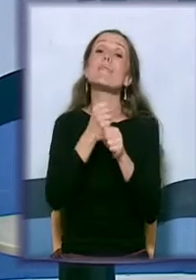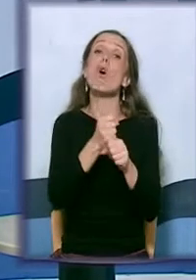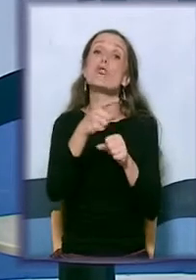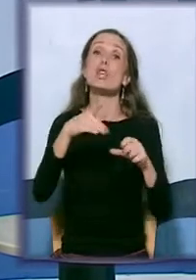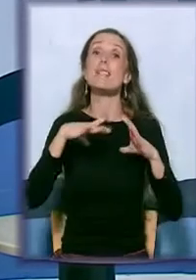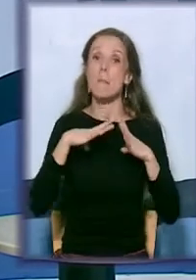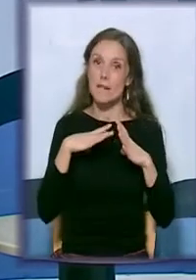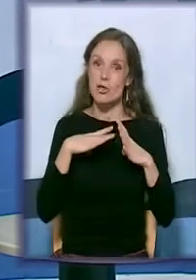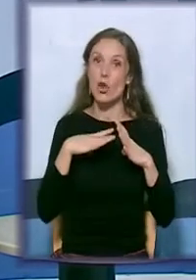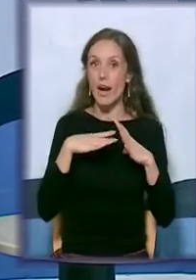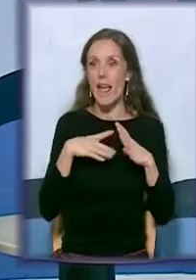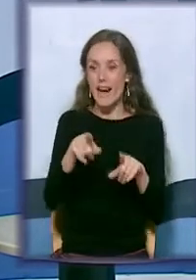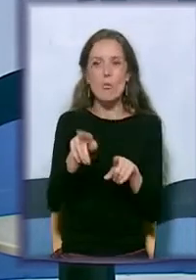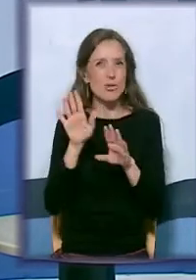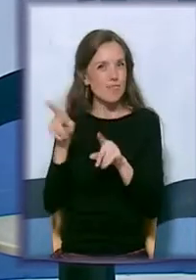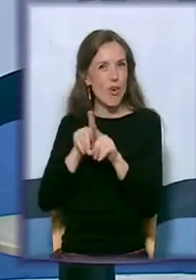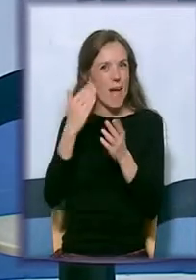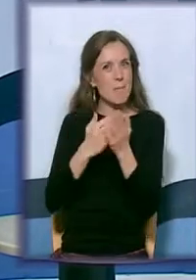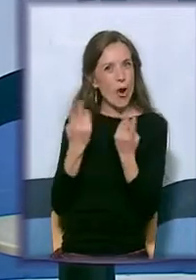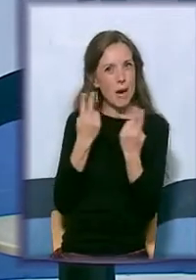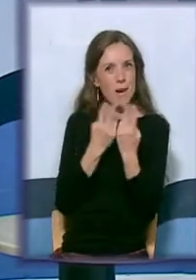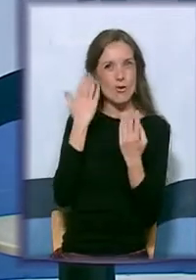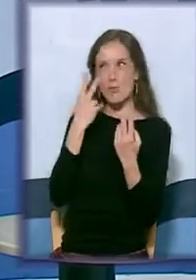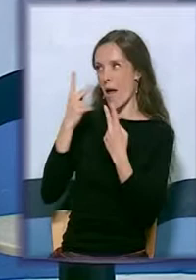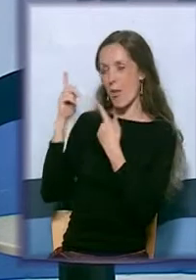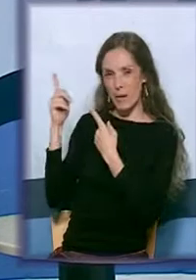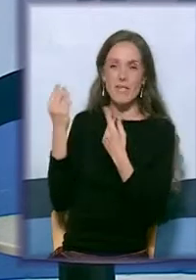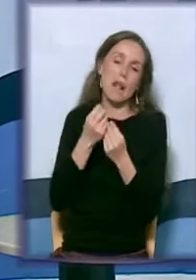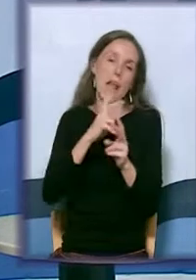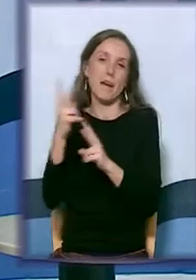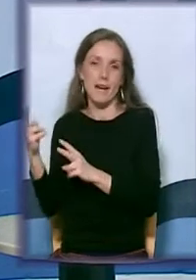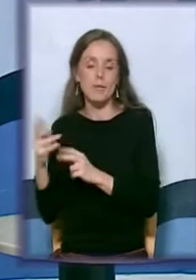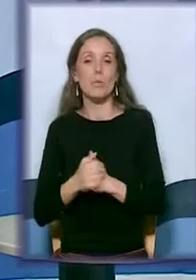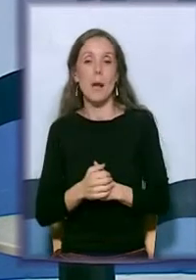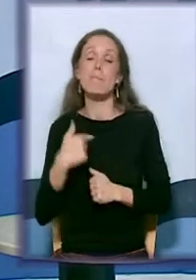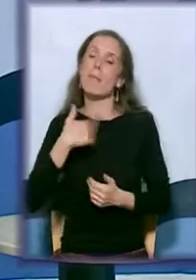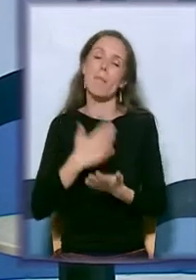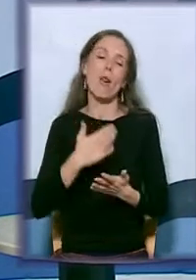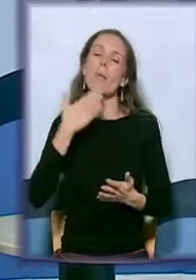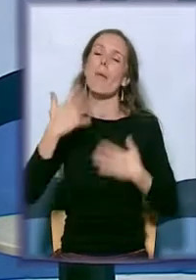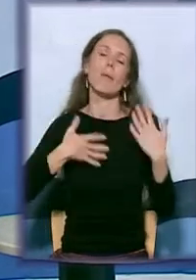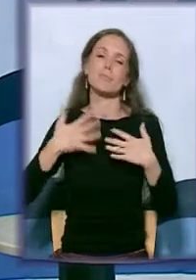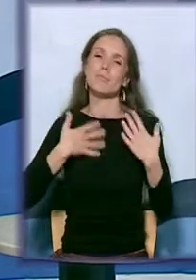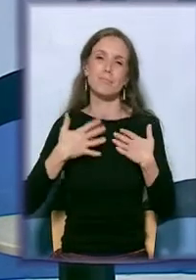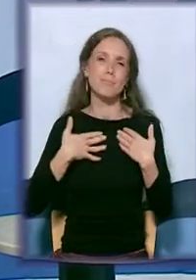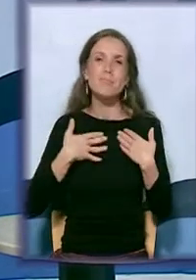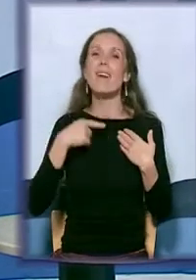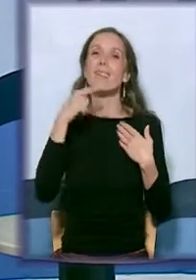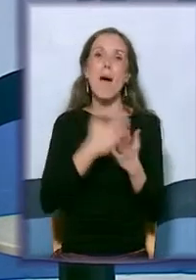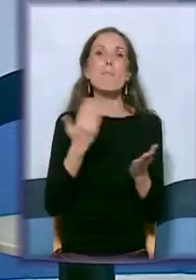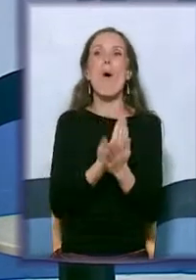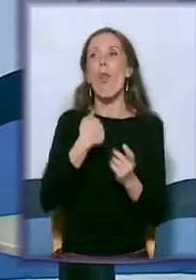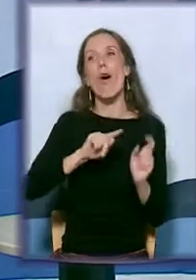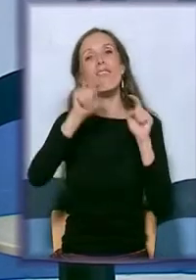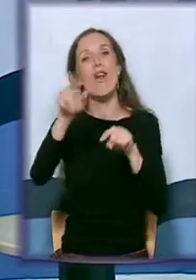i da vidite. No, mnogo mi je bilo drago da ponovo budem u Lazarevcu, jer pre 10 godina je upravo emisija Upoznajte